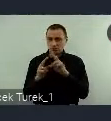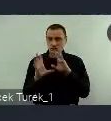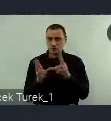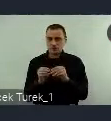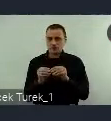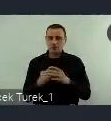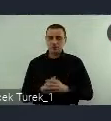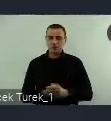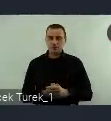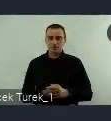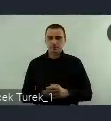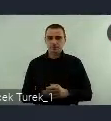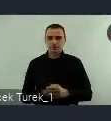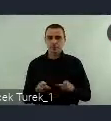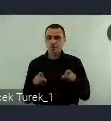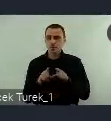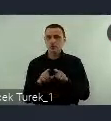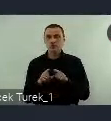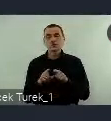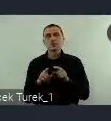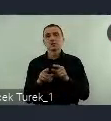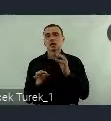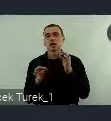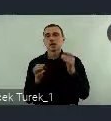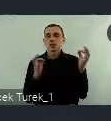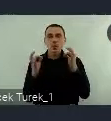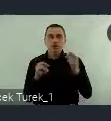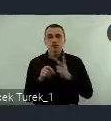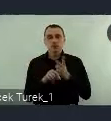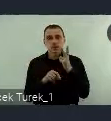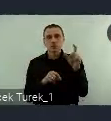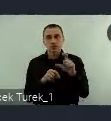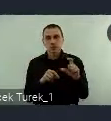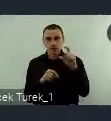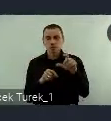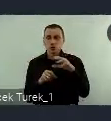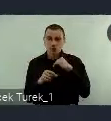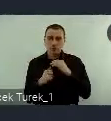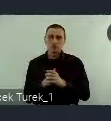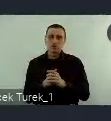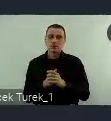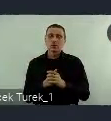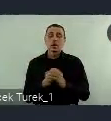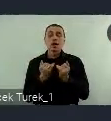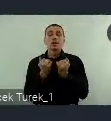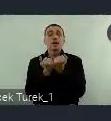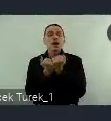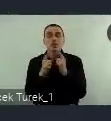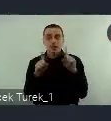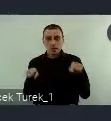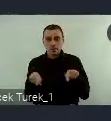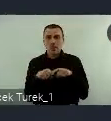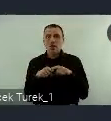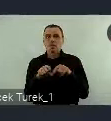twój informacja dostępną oczywiście informacja dostępna w rozumieniu cyfrowej informacji dostępnej z papierową informacją z ulotkami z plakatami